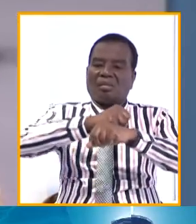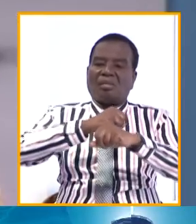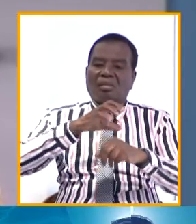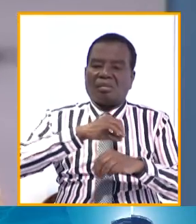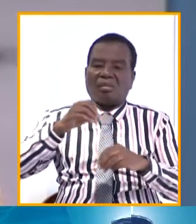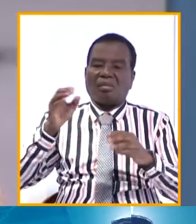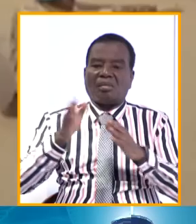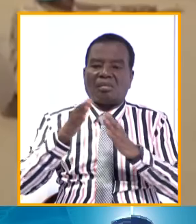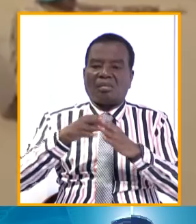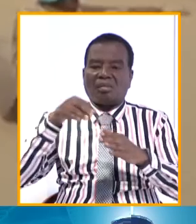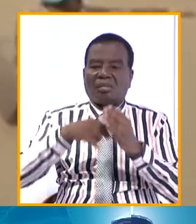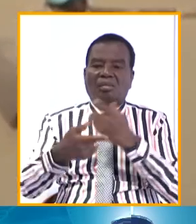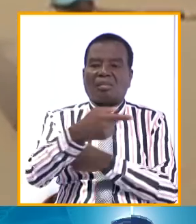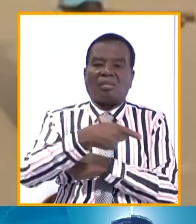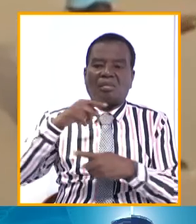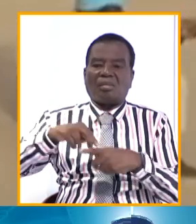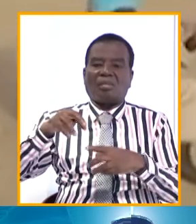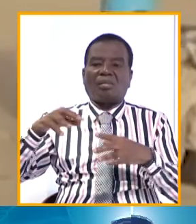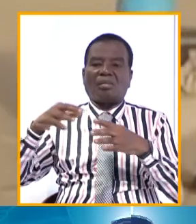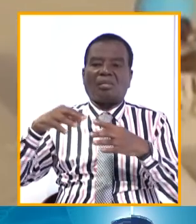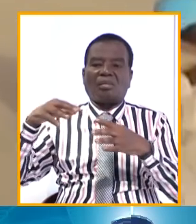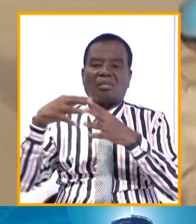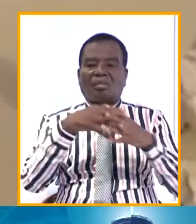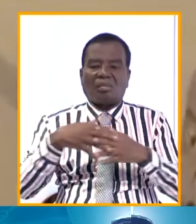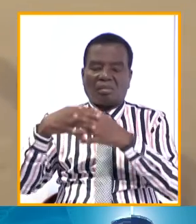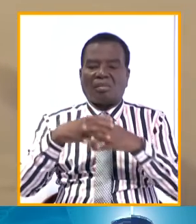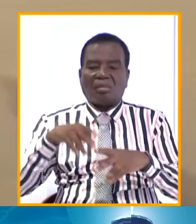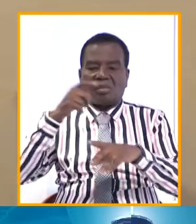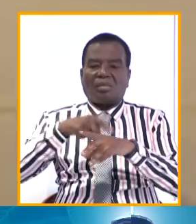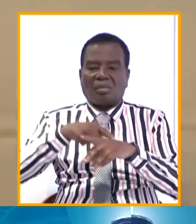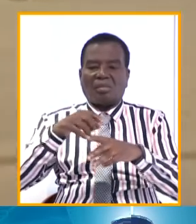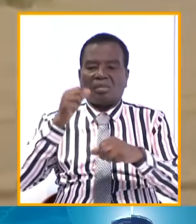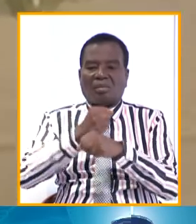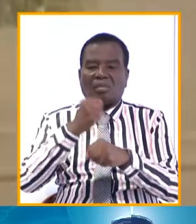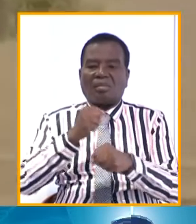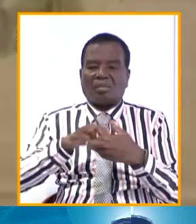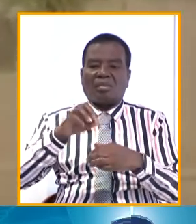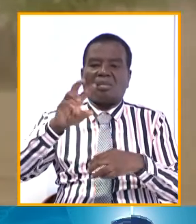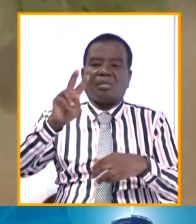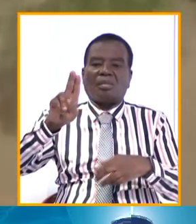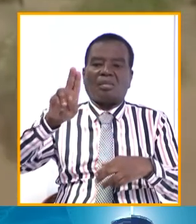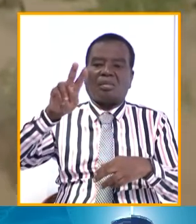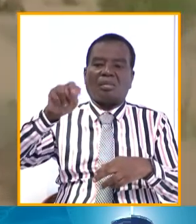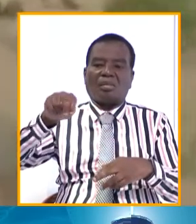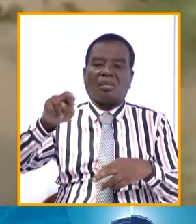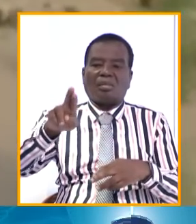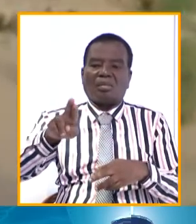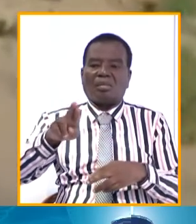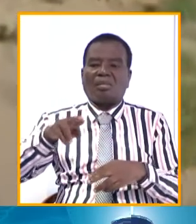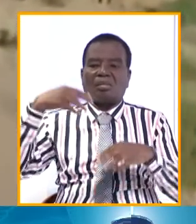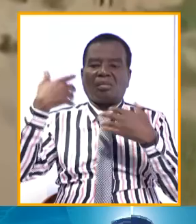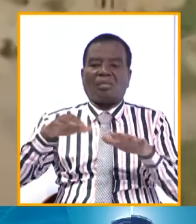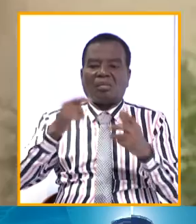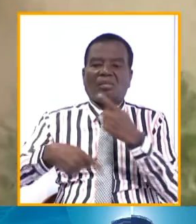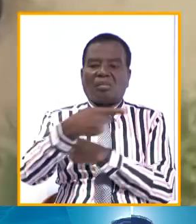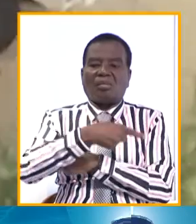tenir ce jour à New York aux États-Unis. Le mandat de cette mission expire aujourd'hui. Le Mali a demandé il y a 2 semaines le retrait sans délai de